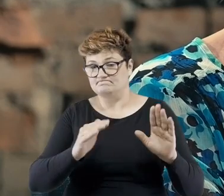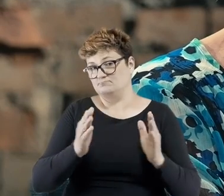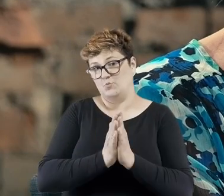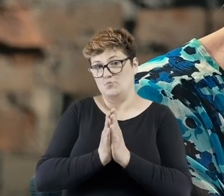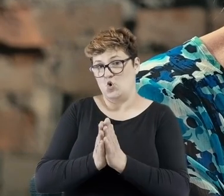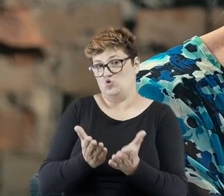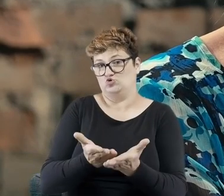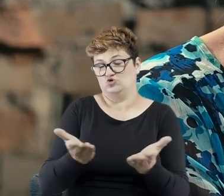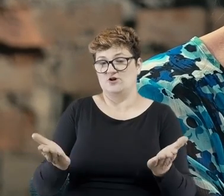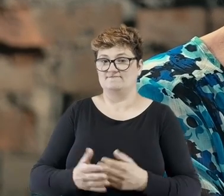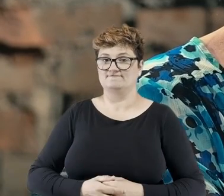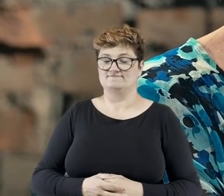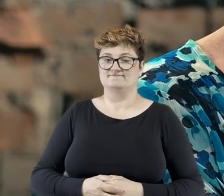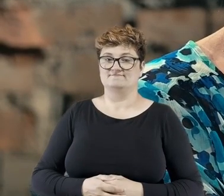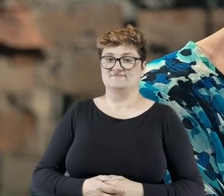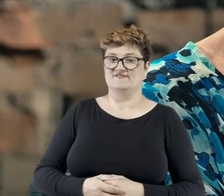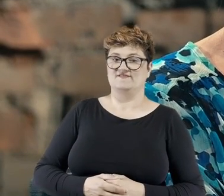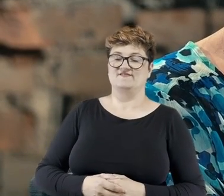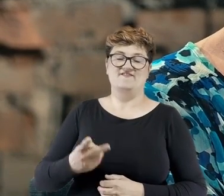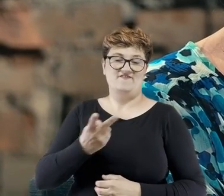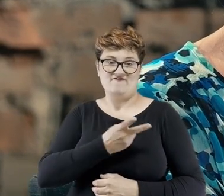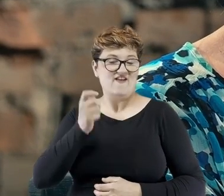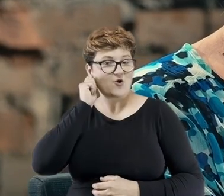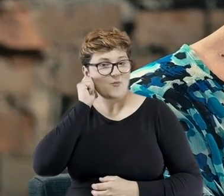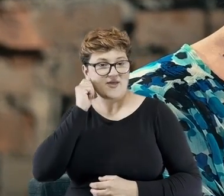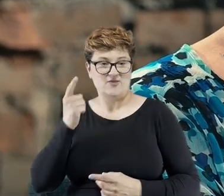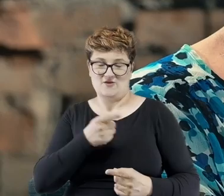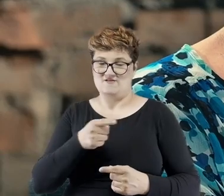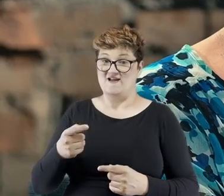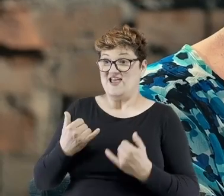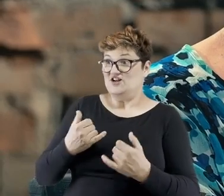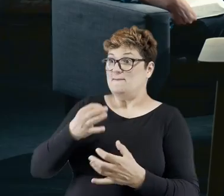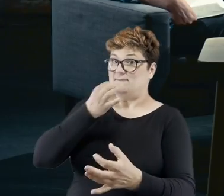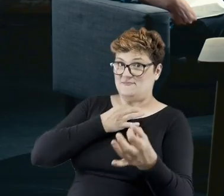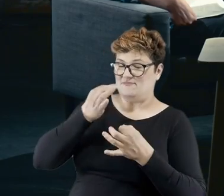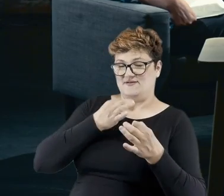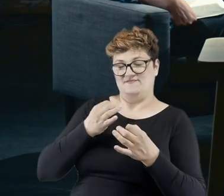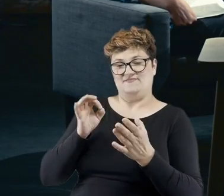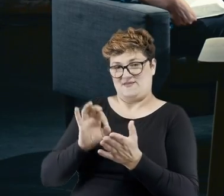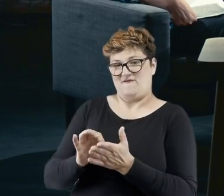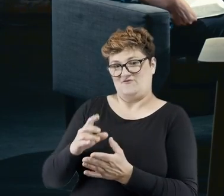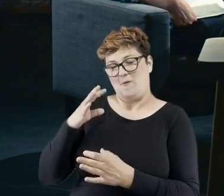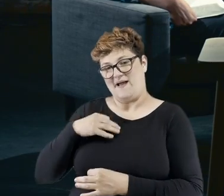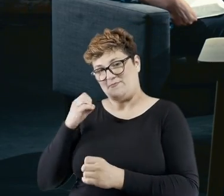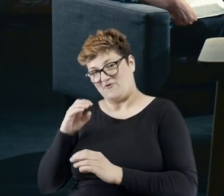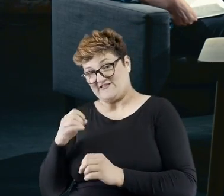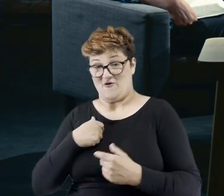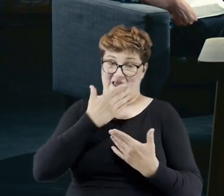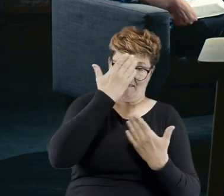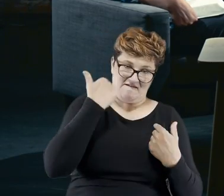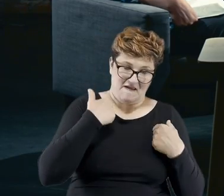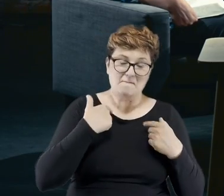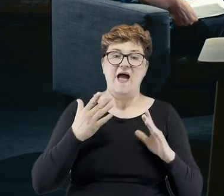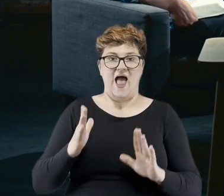podniesienie ręki i dwie fascynujące kobiety. Na ile będziemy umiały odpowiedzieć, na pewno Pani Profesor tak, a nie wiem jak